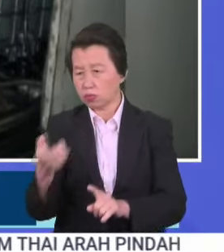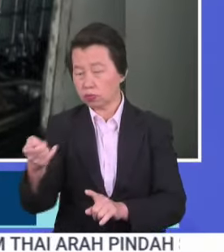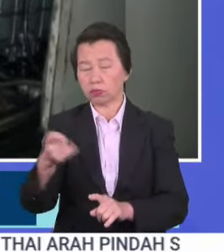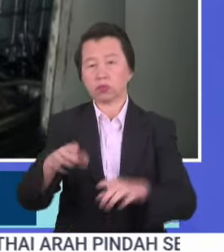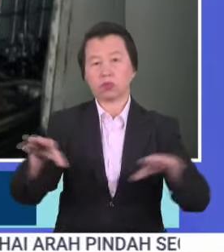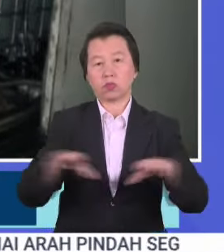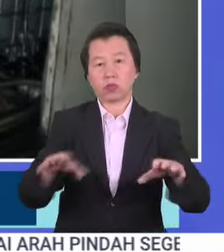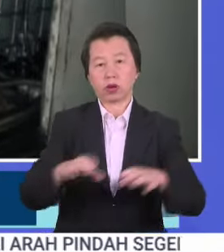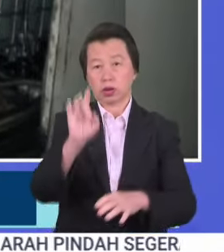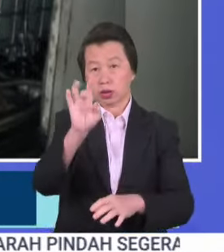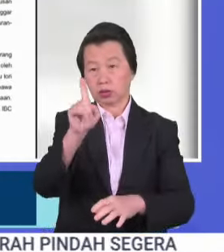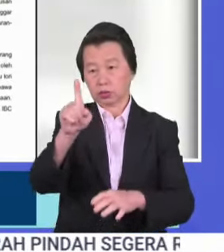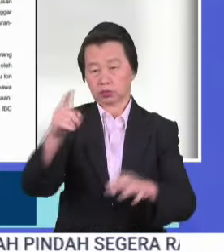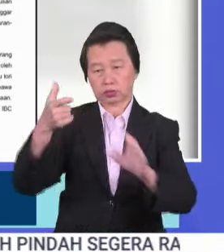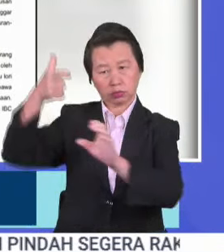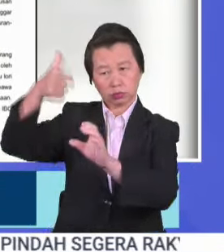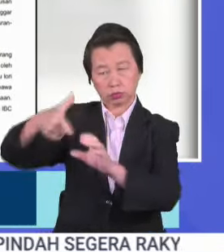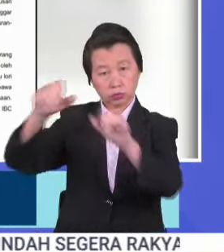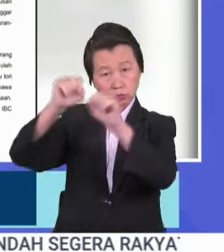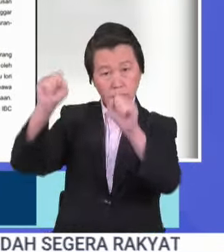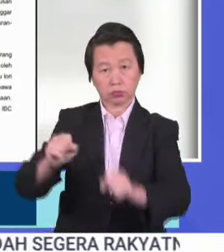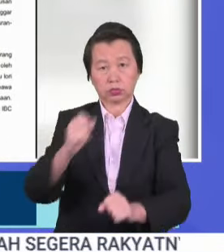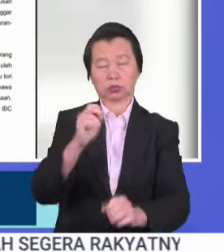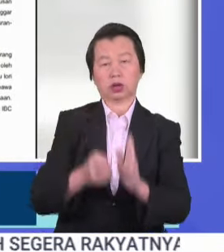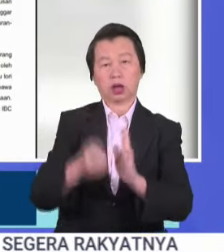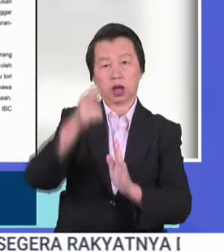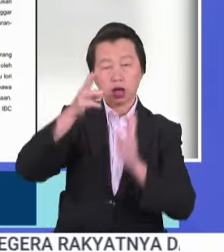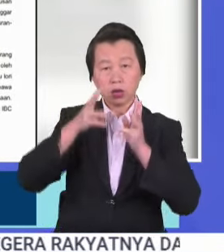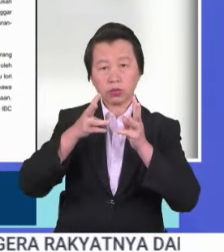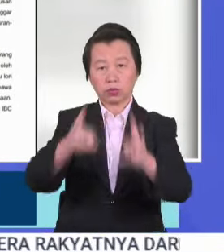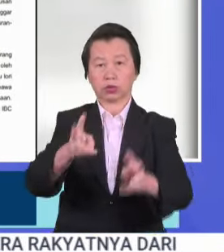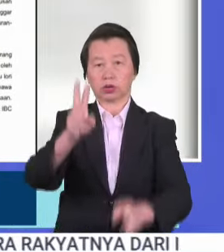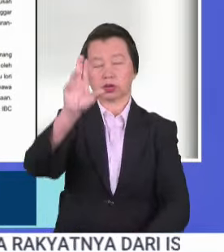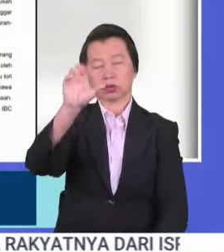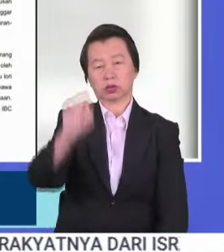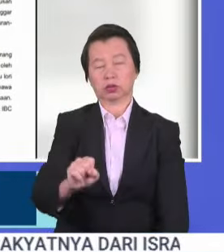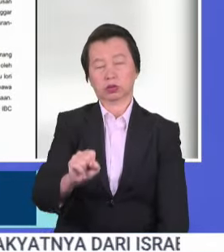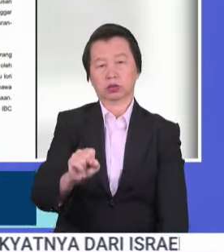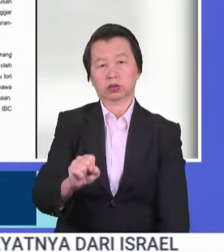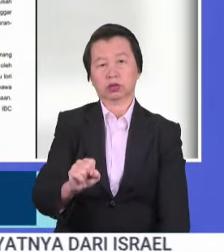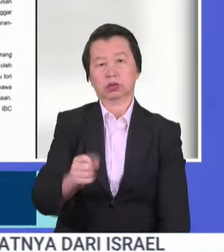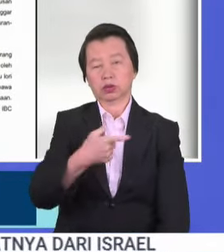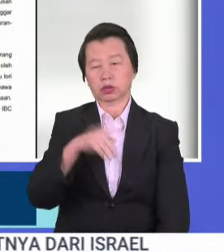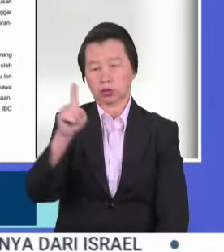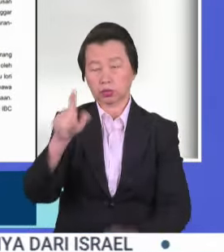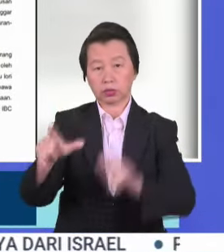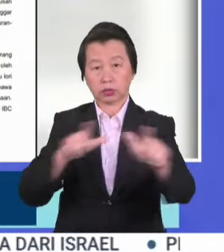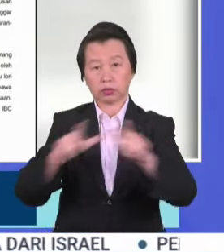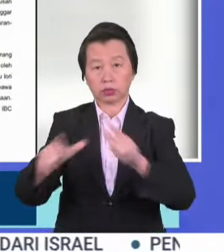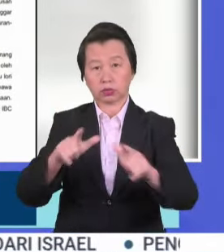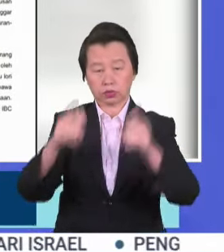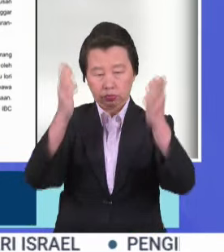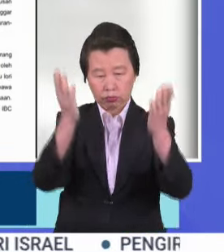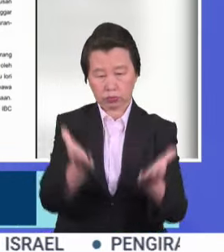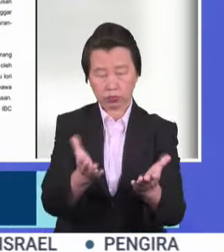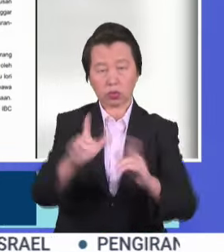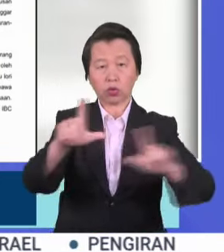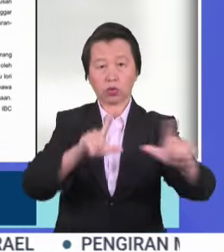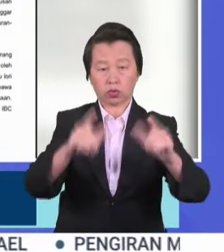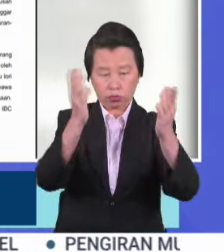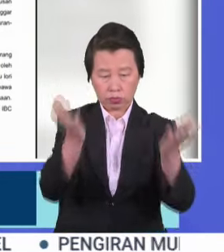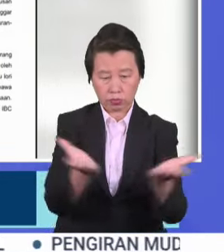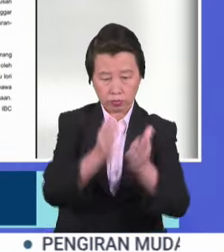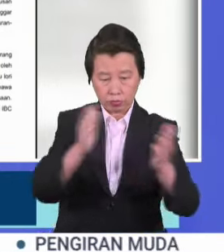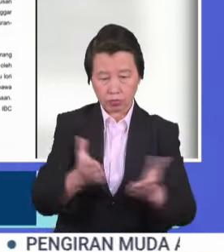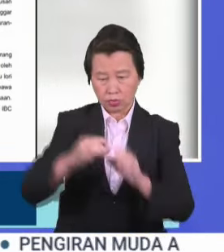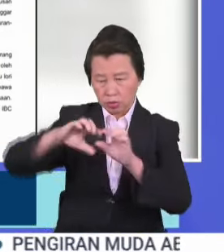itu dilakukan di sebuah stesen minyak di Lebuh Raya, Kuala Lumpur, Seremban, arah selatan. Sebuah lori, motopam dan hos serta 4